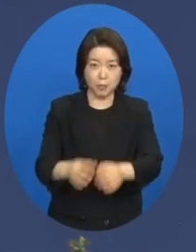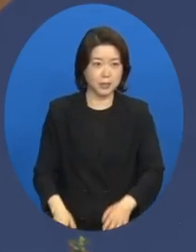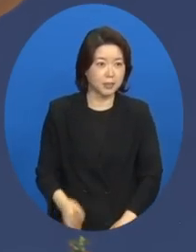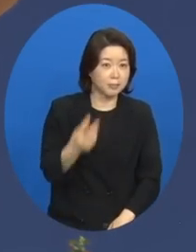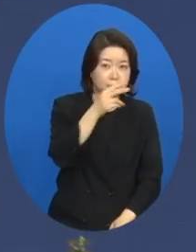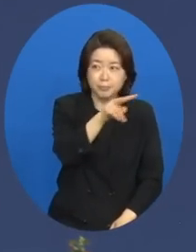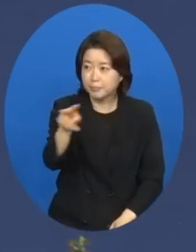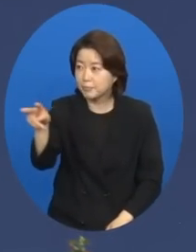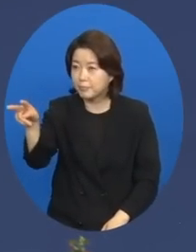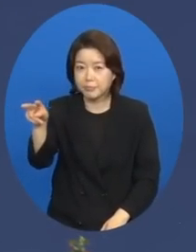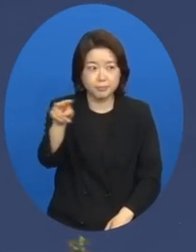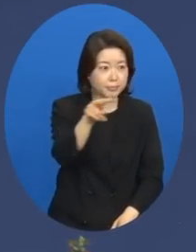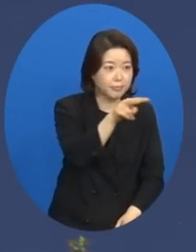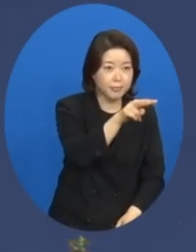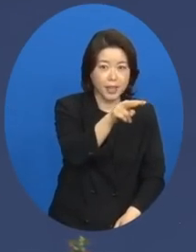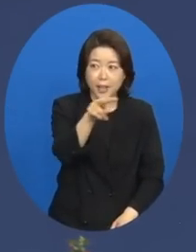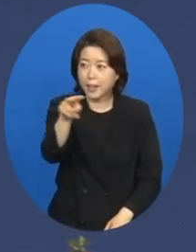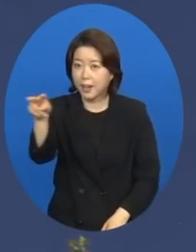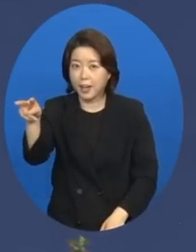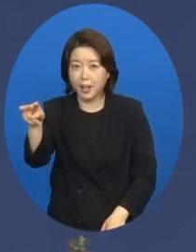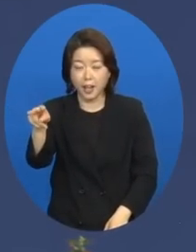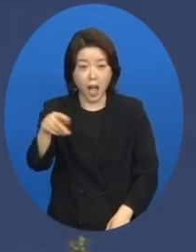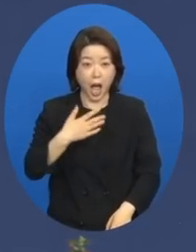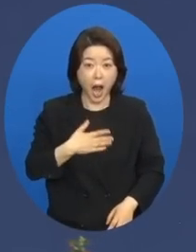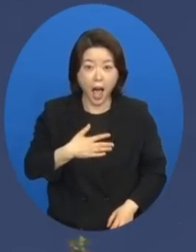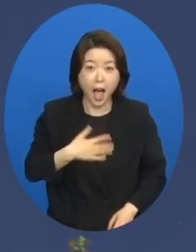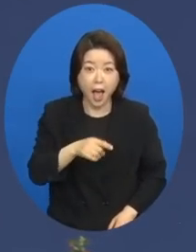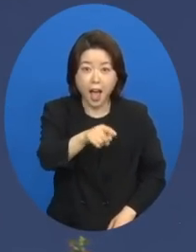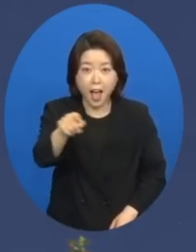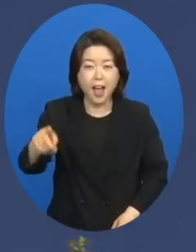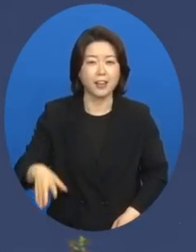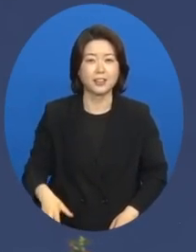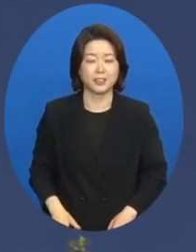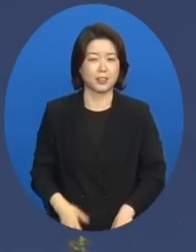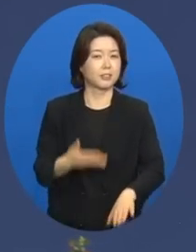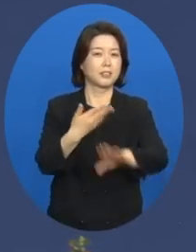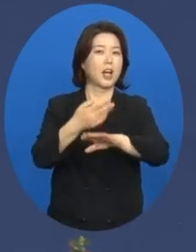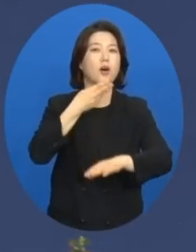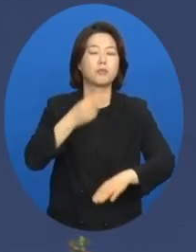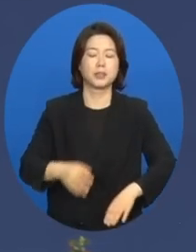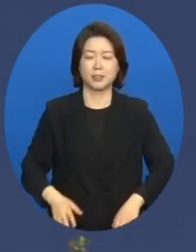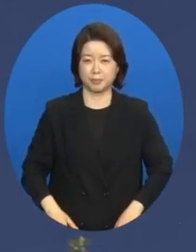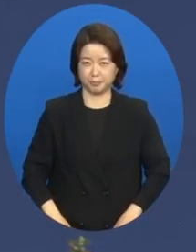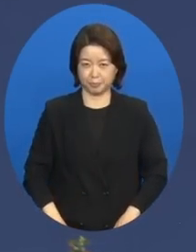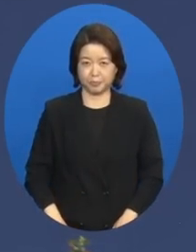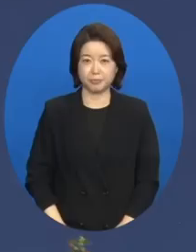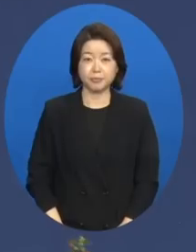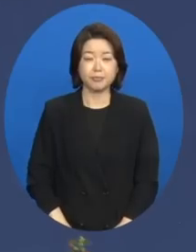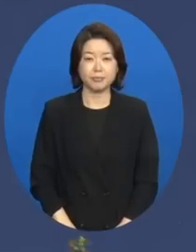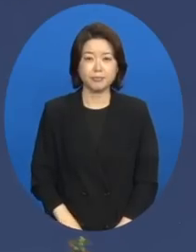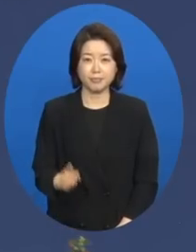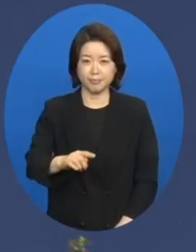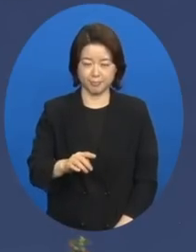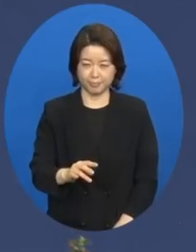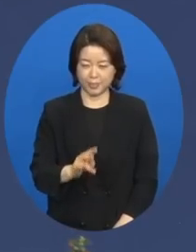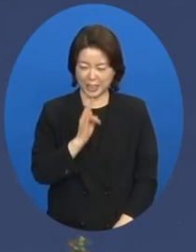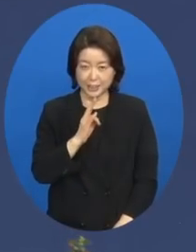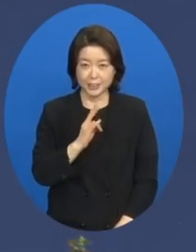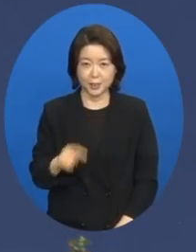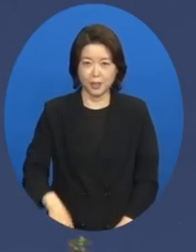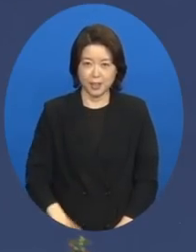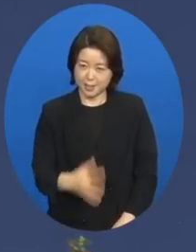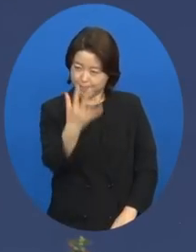계속 고개를 왔다 갔다 해가면서 계속 보고 있는 거 알고 계시죠? 그게 다른 거 없어요. 그냥 뭐 예언 은사 받을 필요